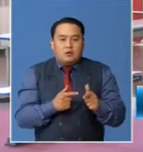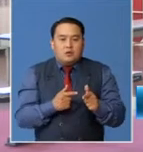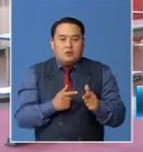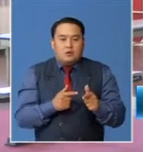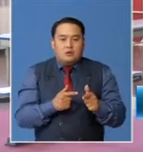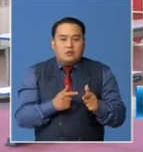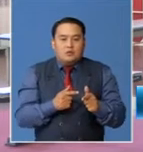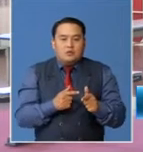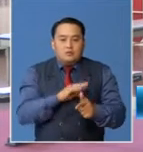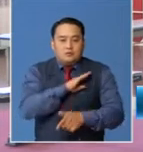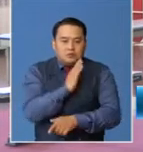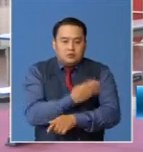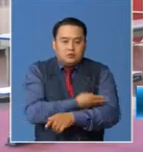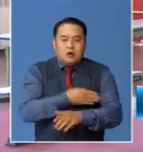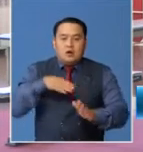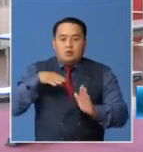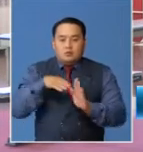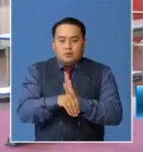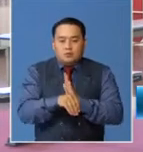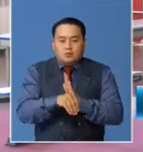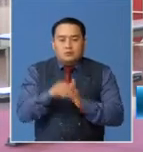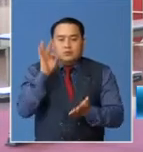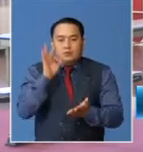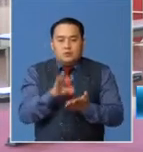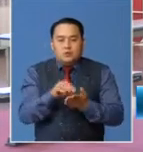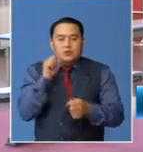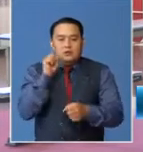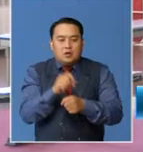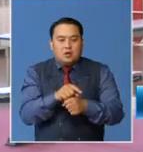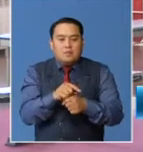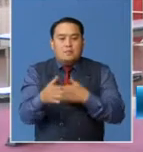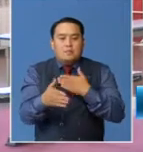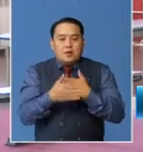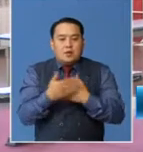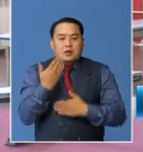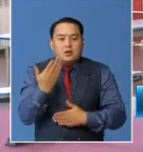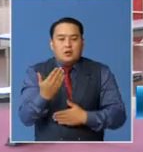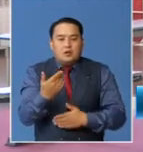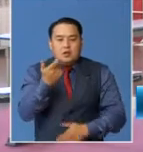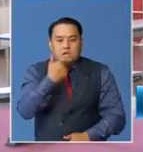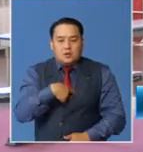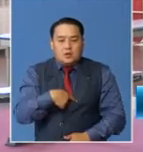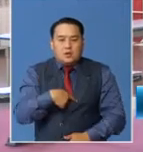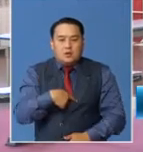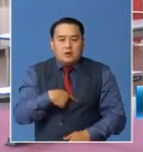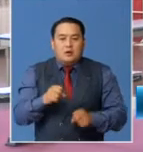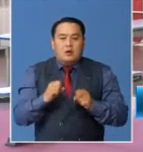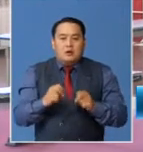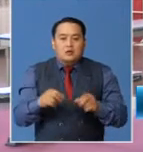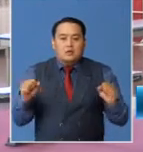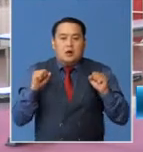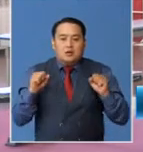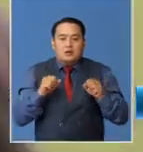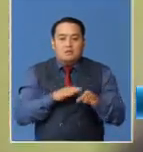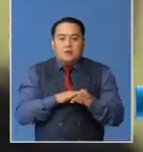собрала все мужество свое, свою целеустремленность, свои цели и задачи, которые были поставлены ей для себя, как спортсмена,